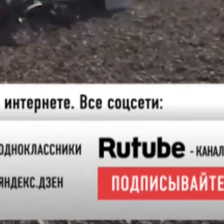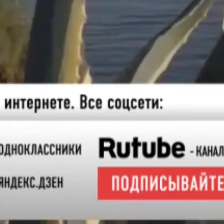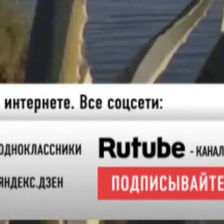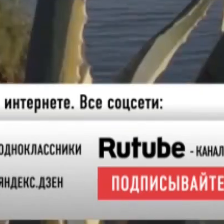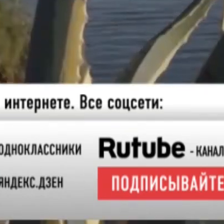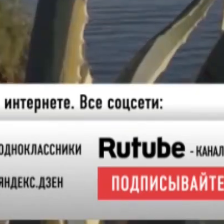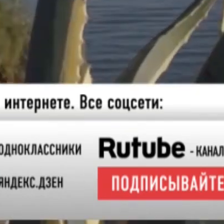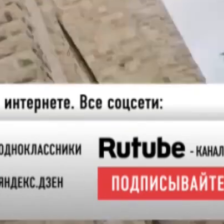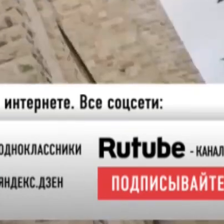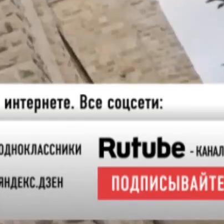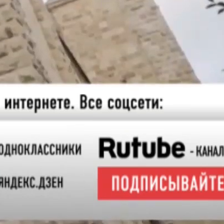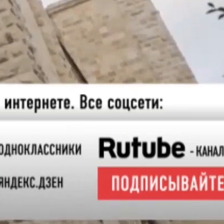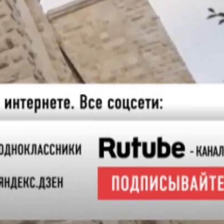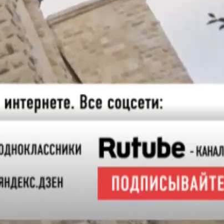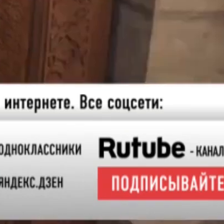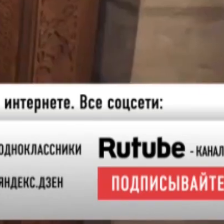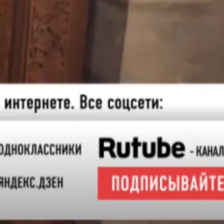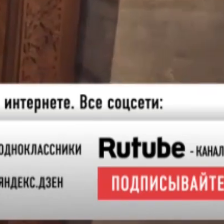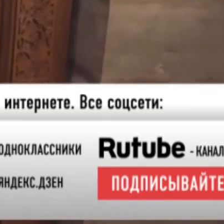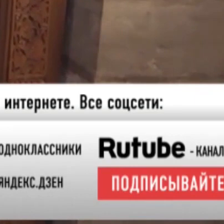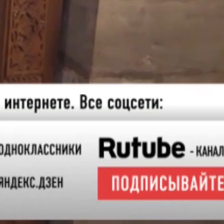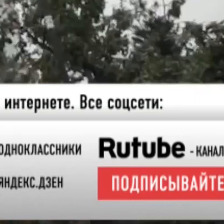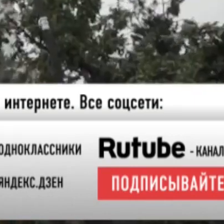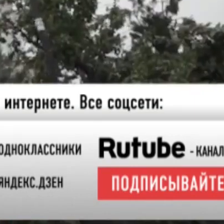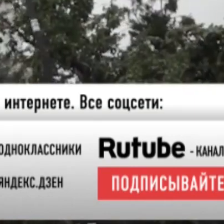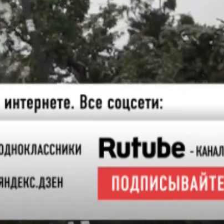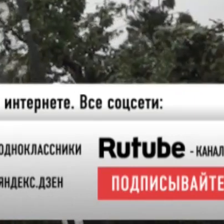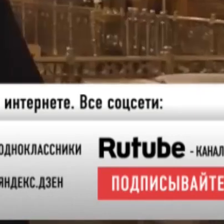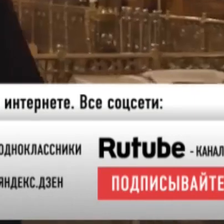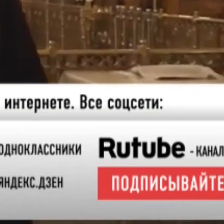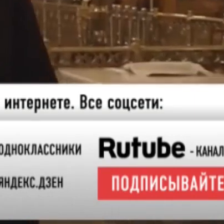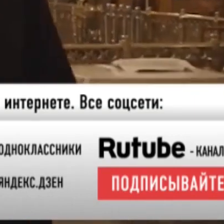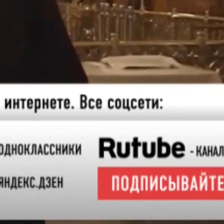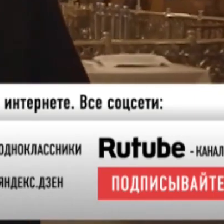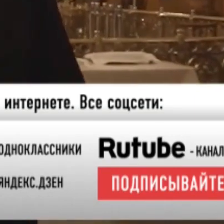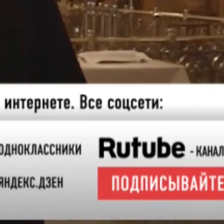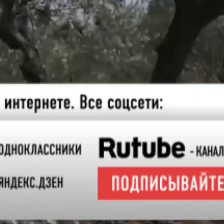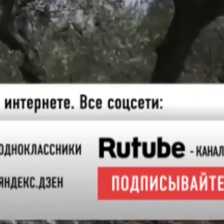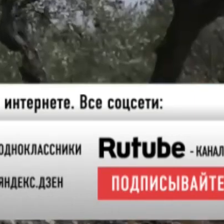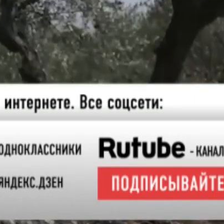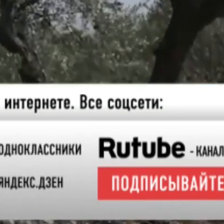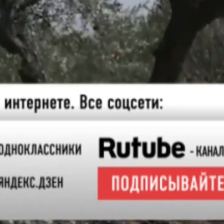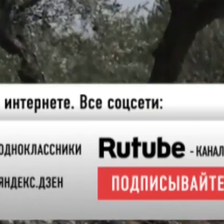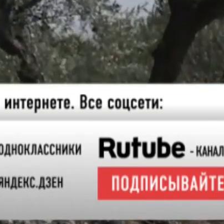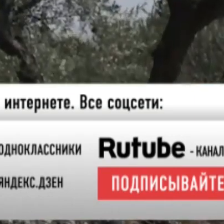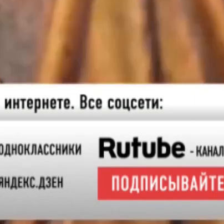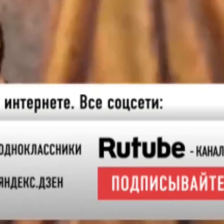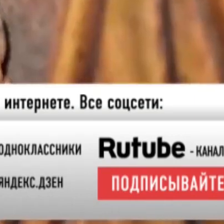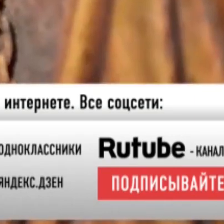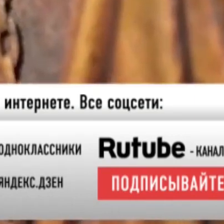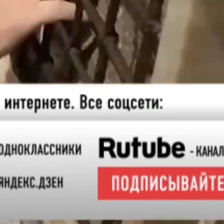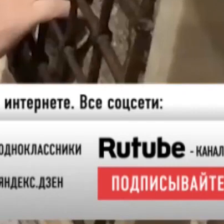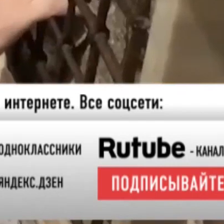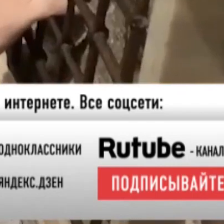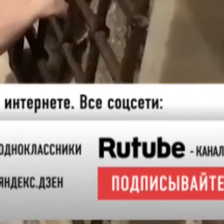благодать. О том, как устроен человек. Ты пришел с оружием и дрекольями, или ты пришел победить этот